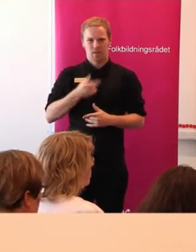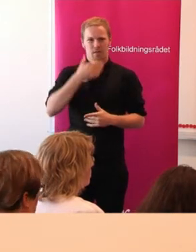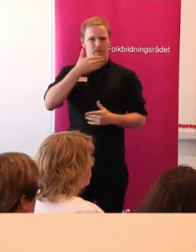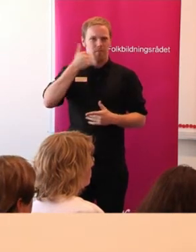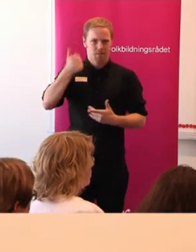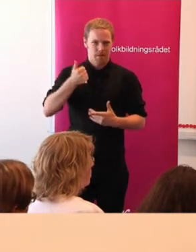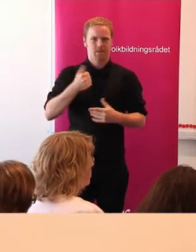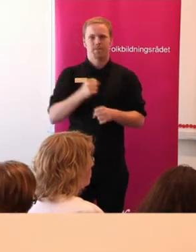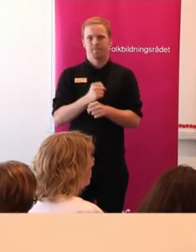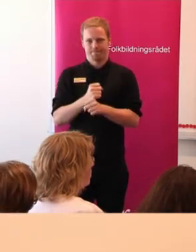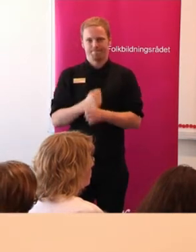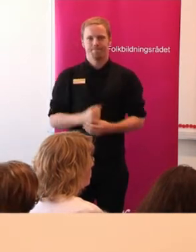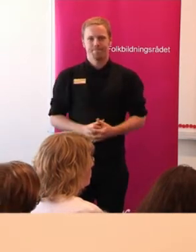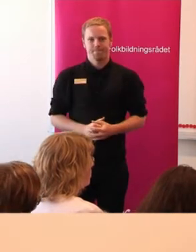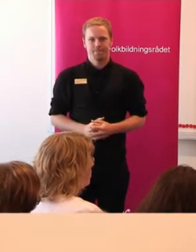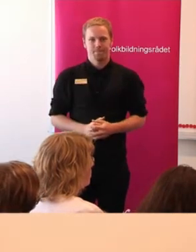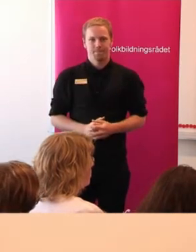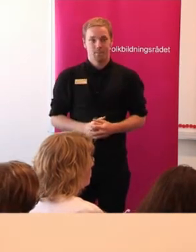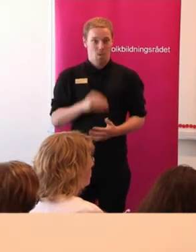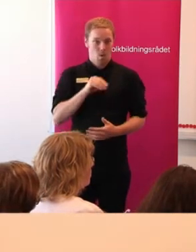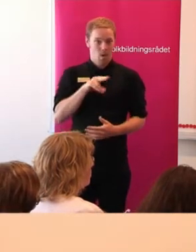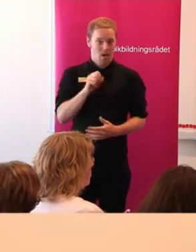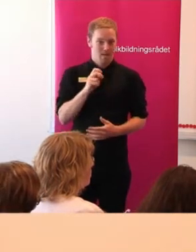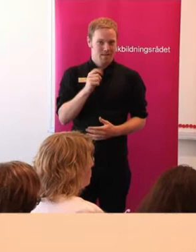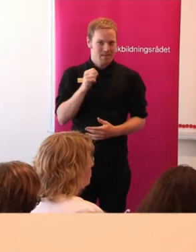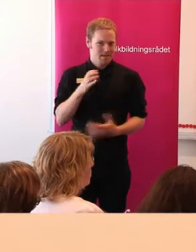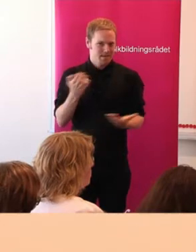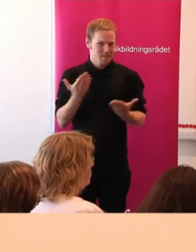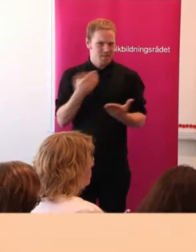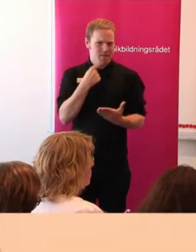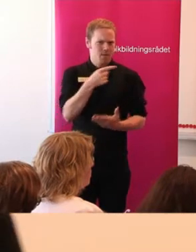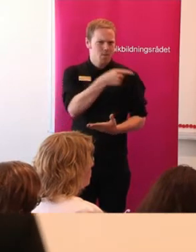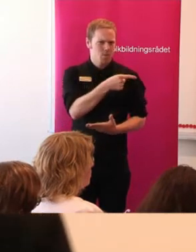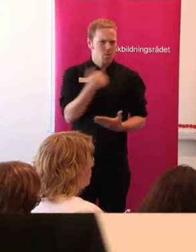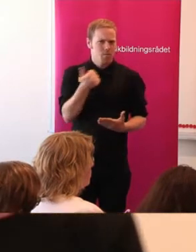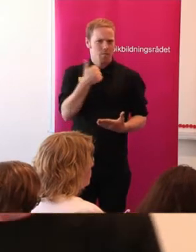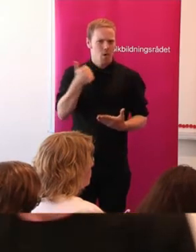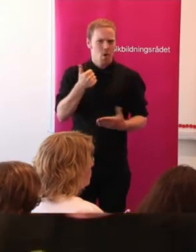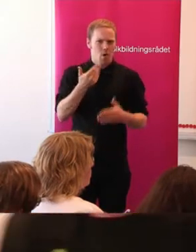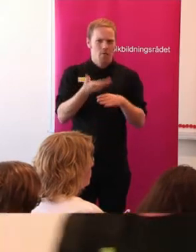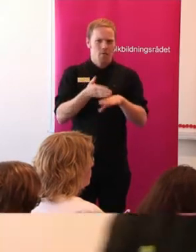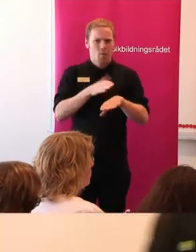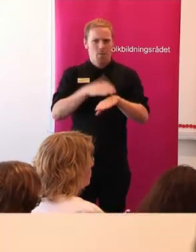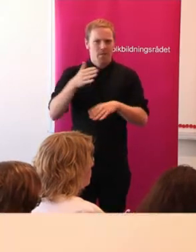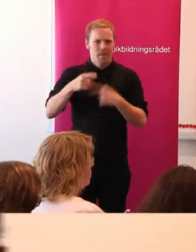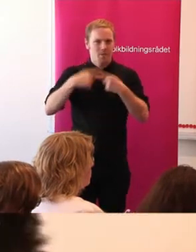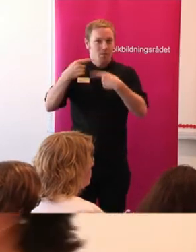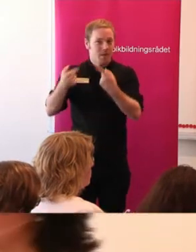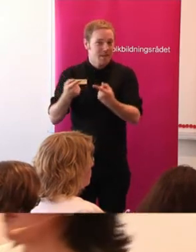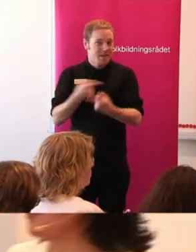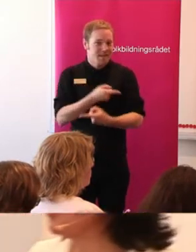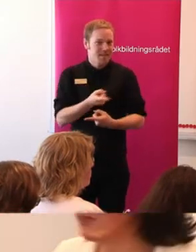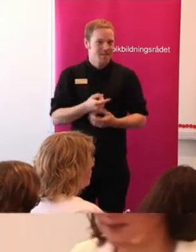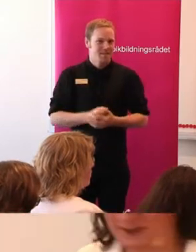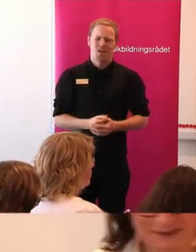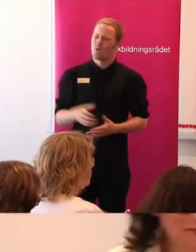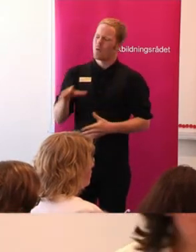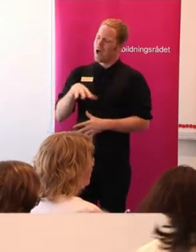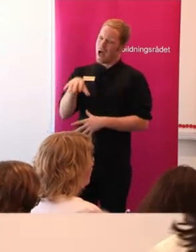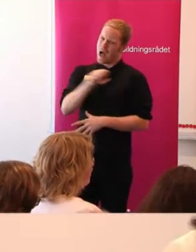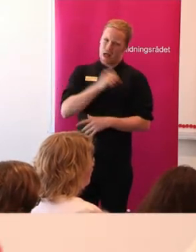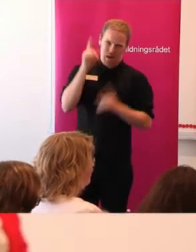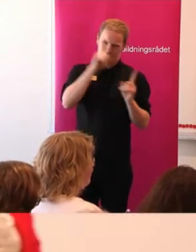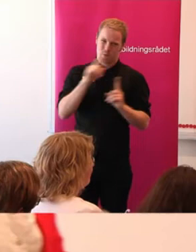Hur ser du på det, Annelies? Behöver de lite kompetensutveckling, dina medarbetare? Ja, men människan behöver kompetensutvecklas hela tiden för att kunna byta bransch och inte